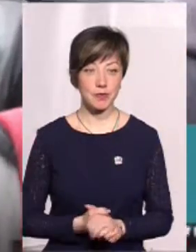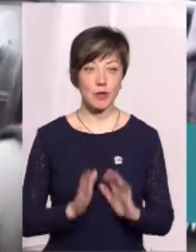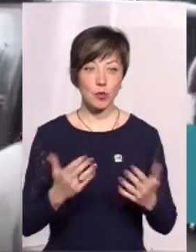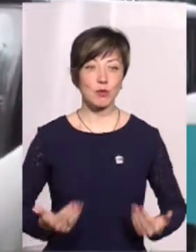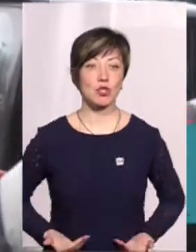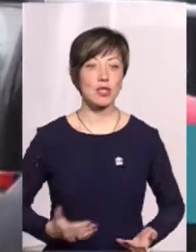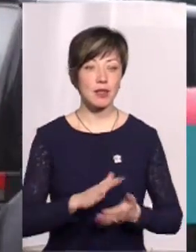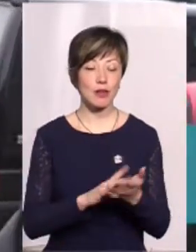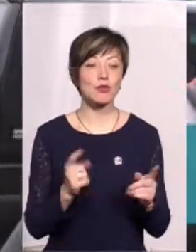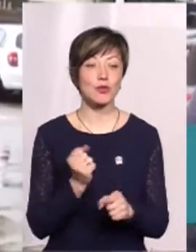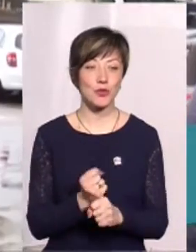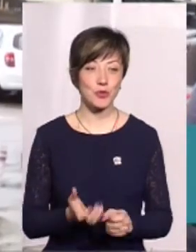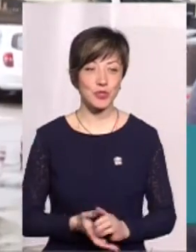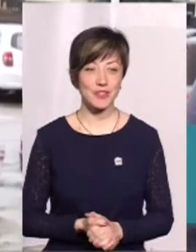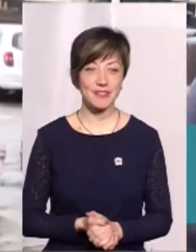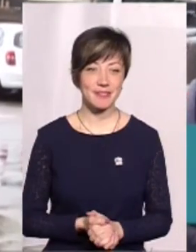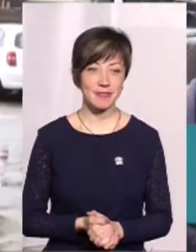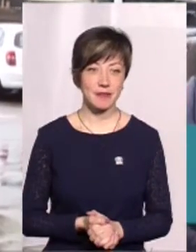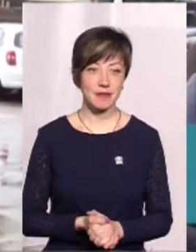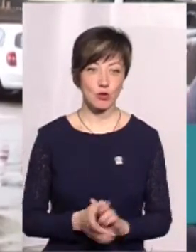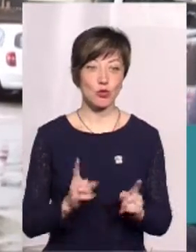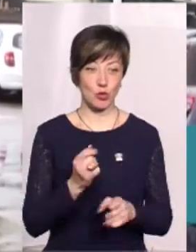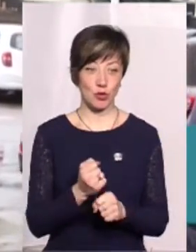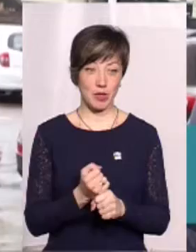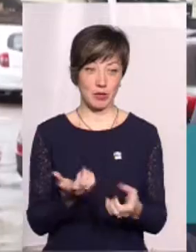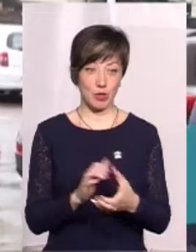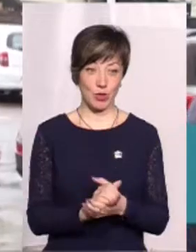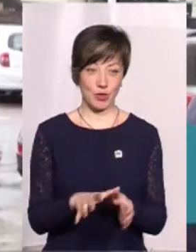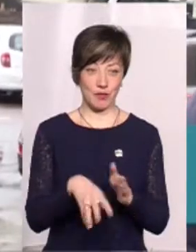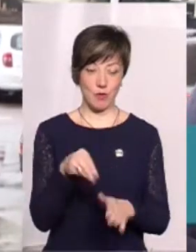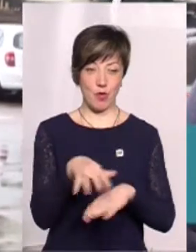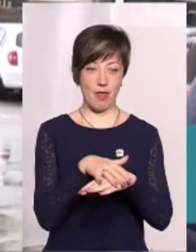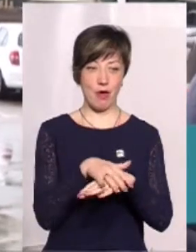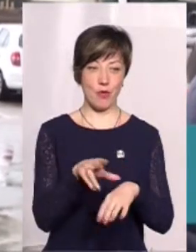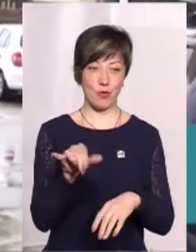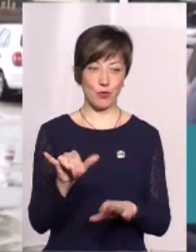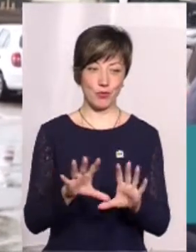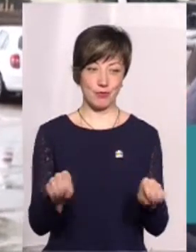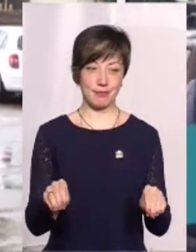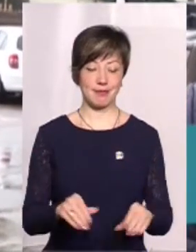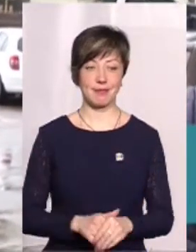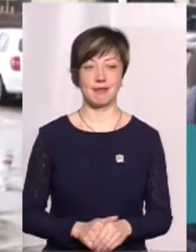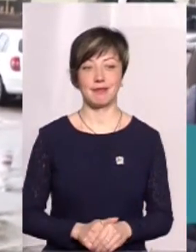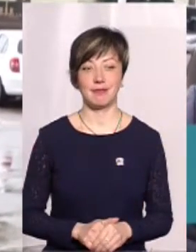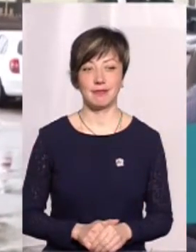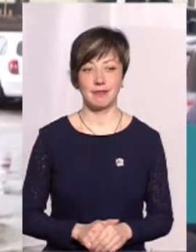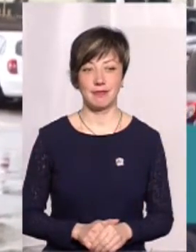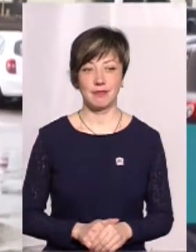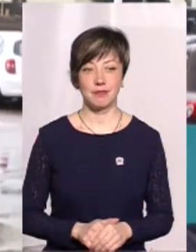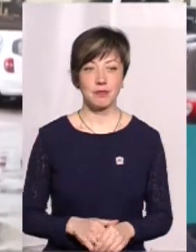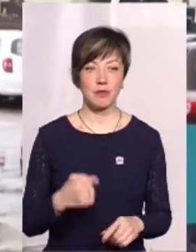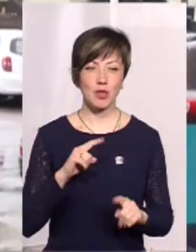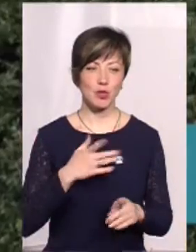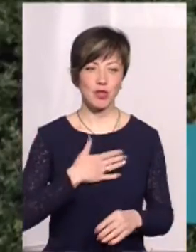далі. Що зробити? Ну, що ж я буду робити? Змирюся з вибором народу. Що ж. Але мені буде